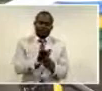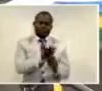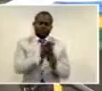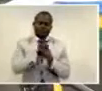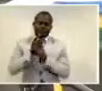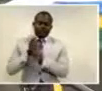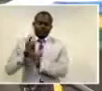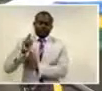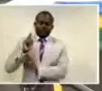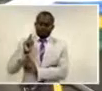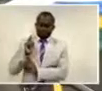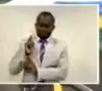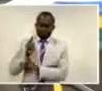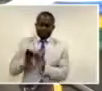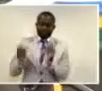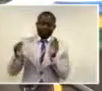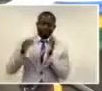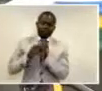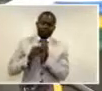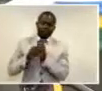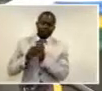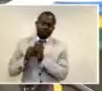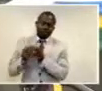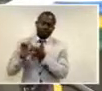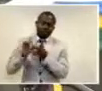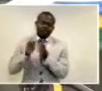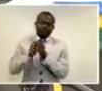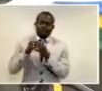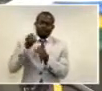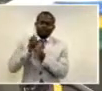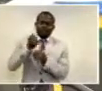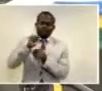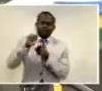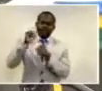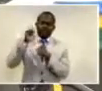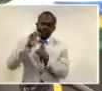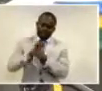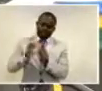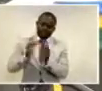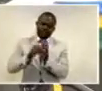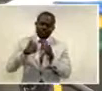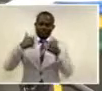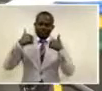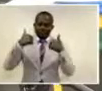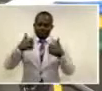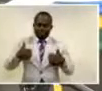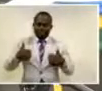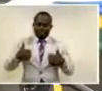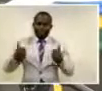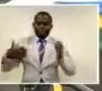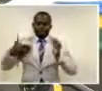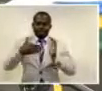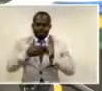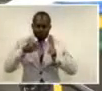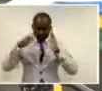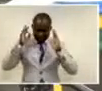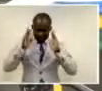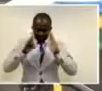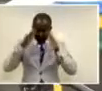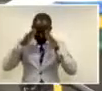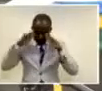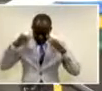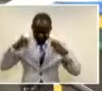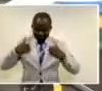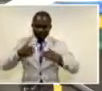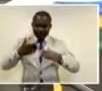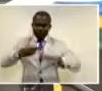ndetse dufatanya n'abikorera gukora byinshi kandi byiza tunibanda ku